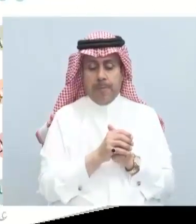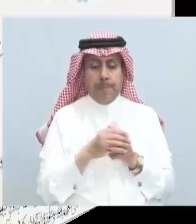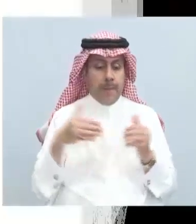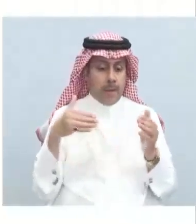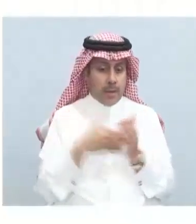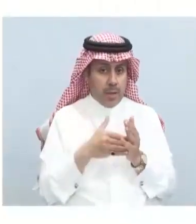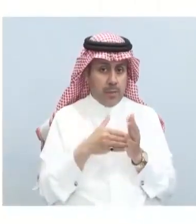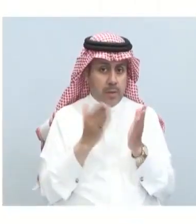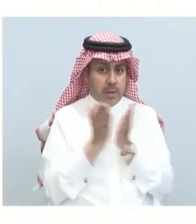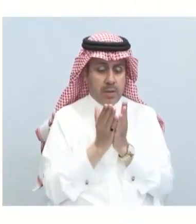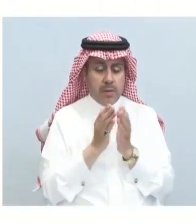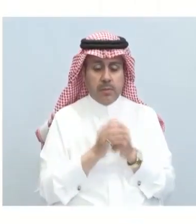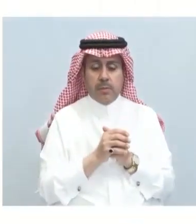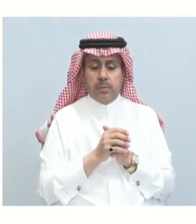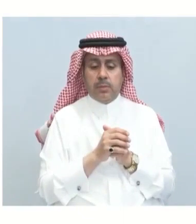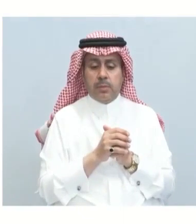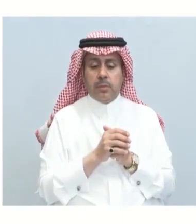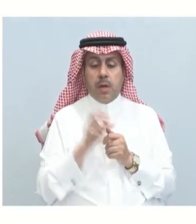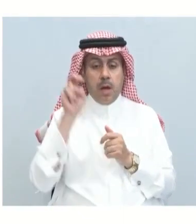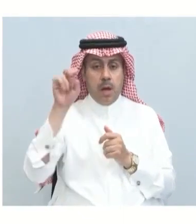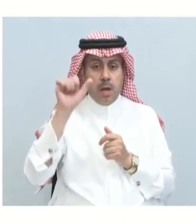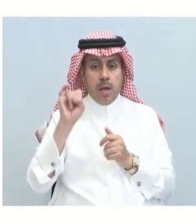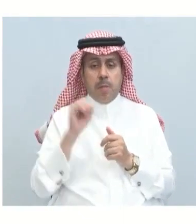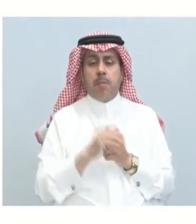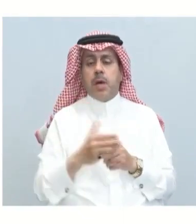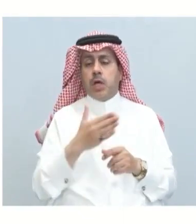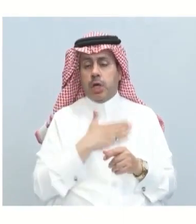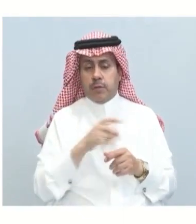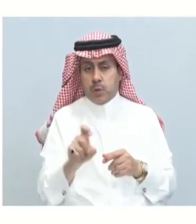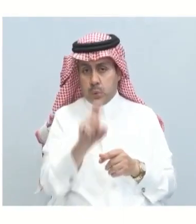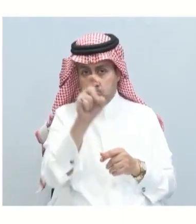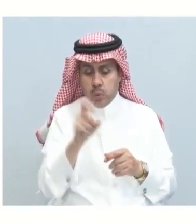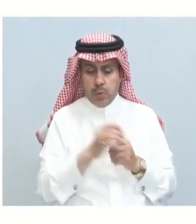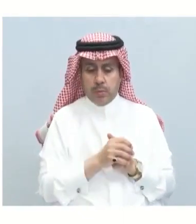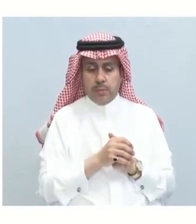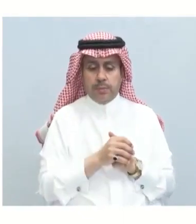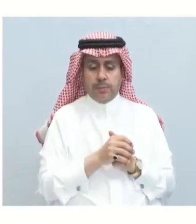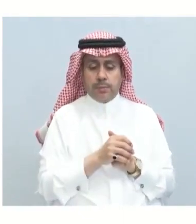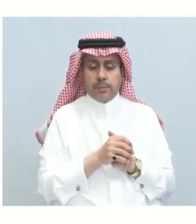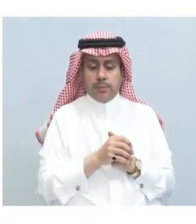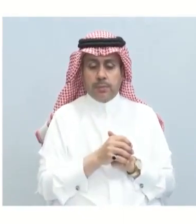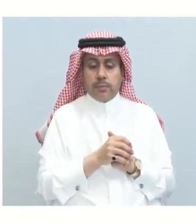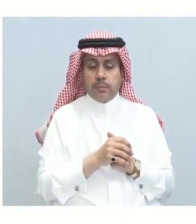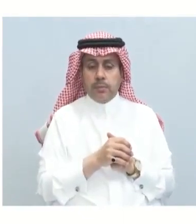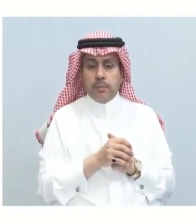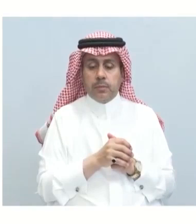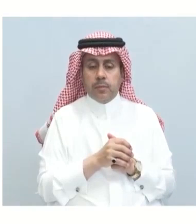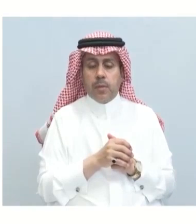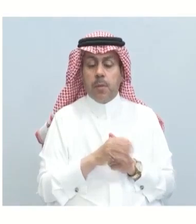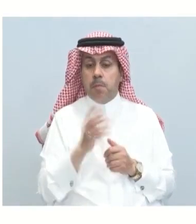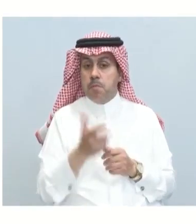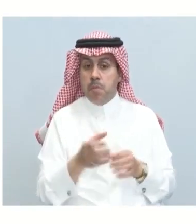ذلك نكون قد اتينا على ختم درس اليوم ناتي واياكم الى قيم نفسك بسؤال نطرحه